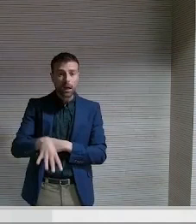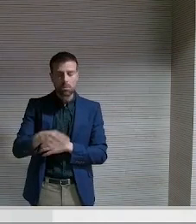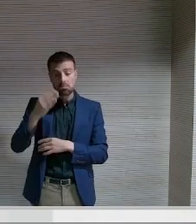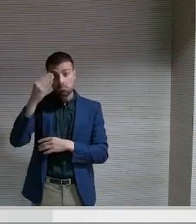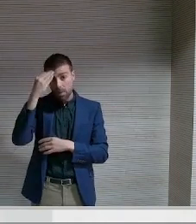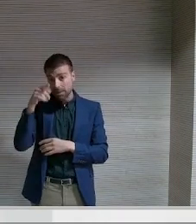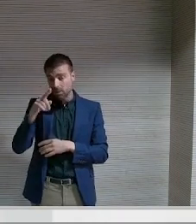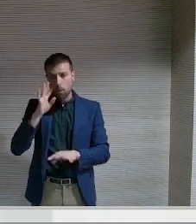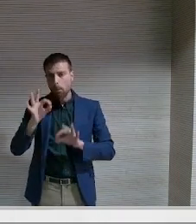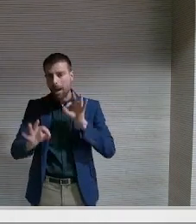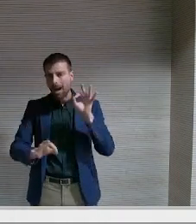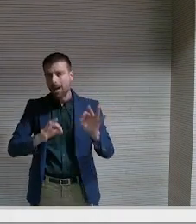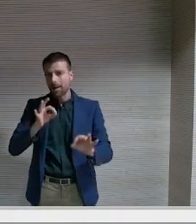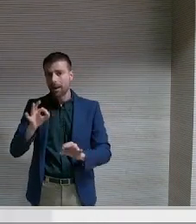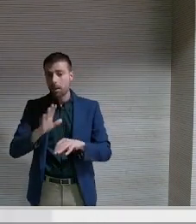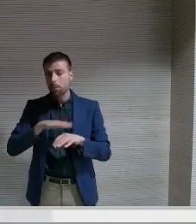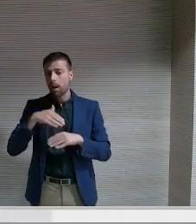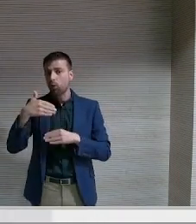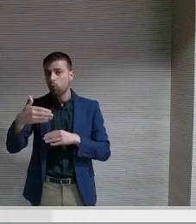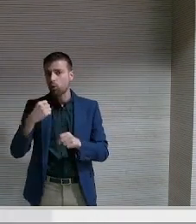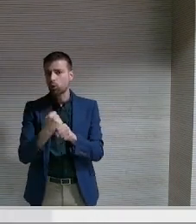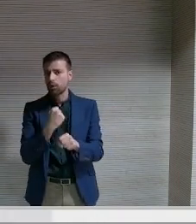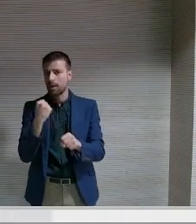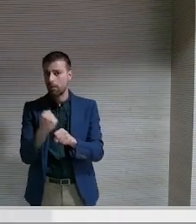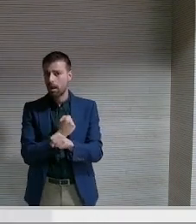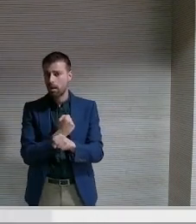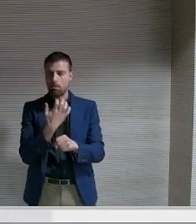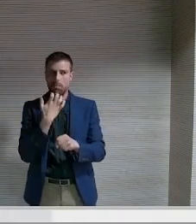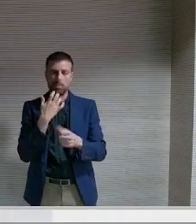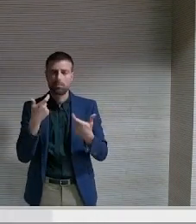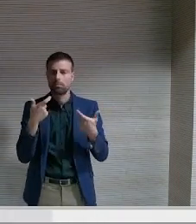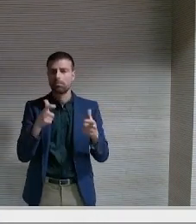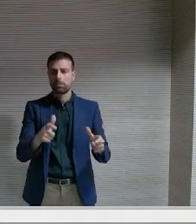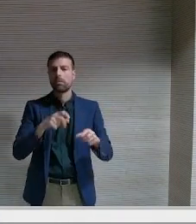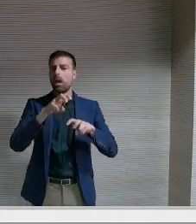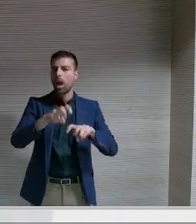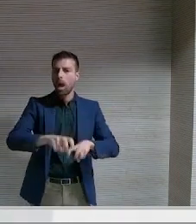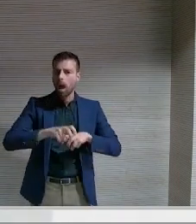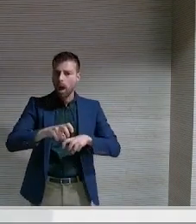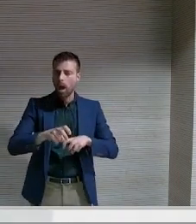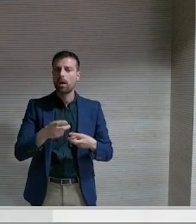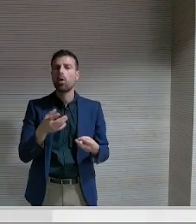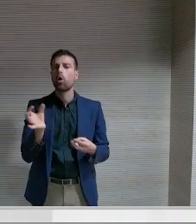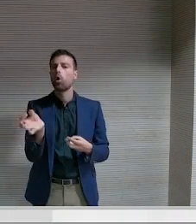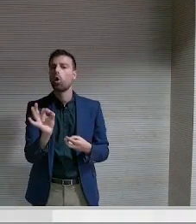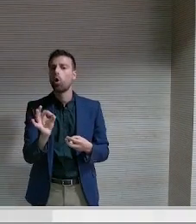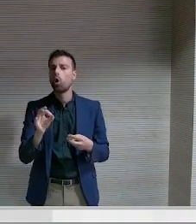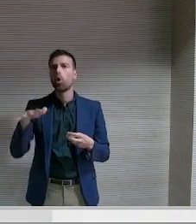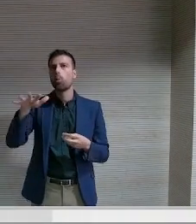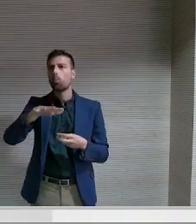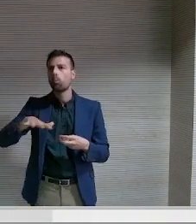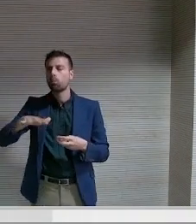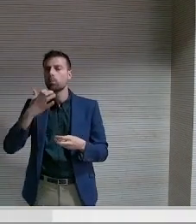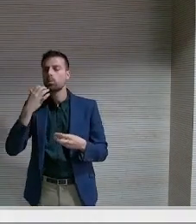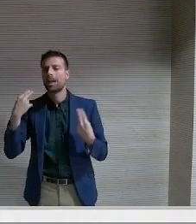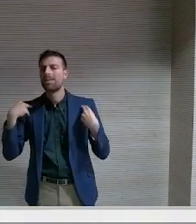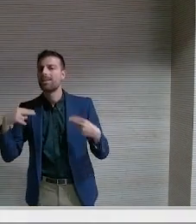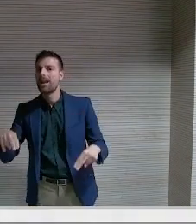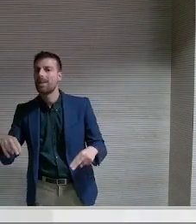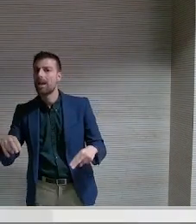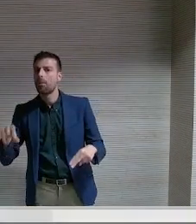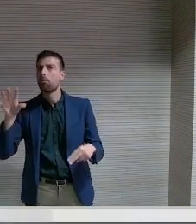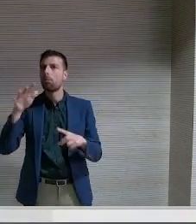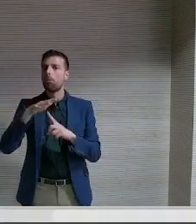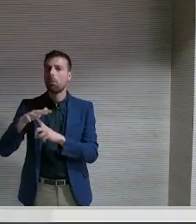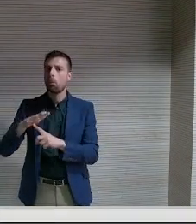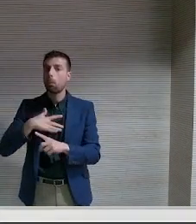pot ser un risc per determinades ocupacions, especialment penso en sector agrari i determinades províncies com Lleida, si això pot tenir una